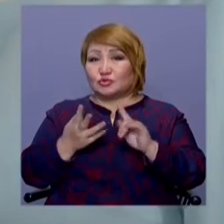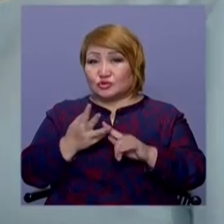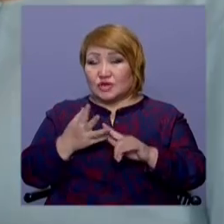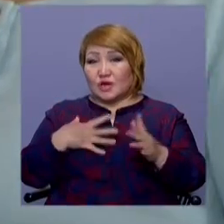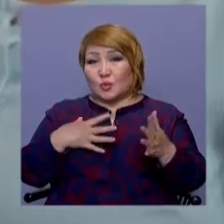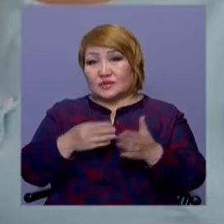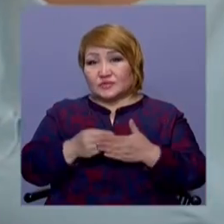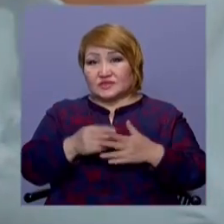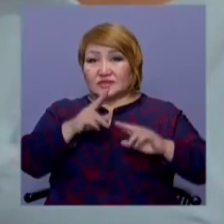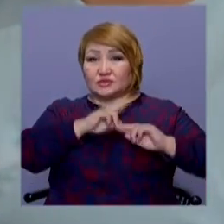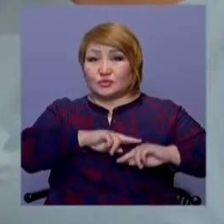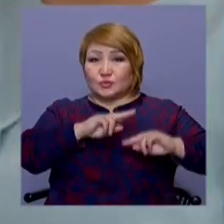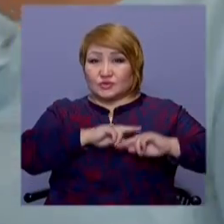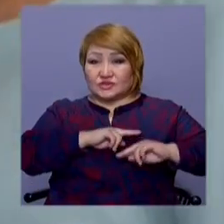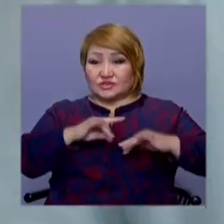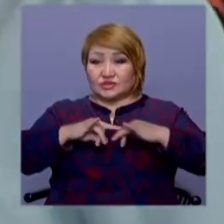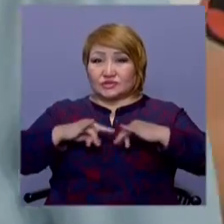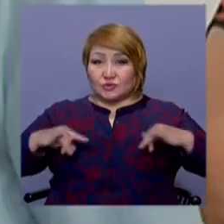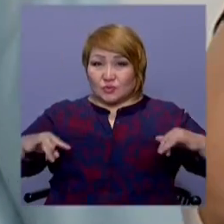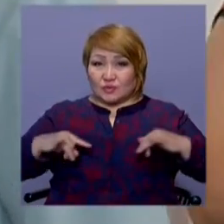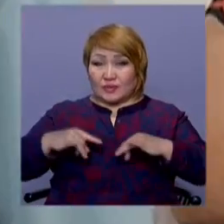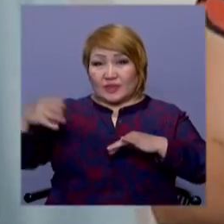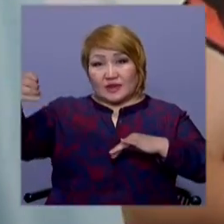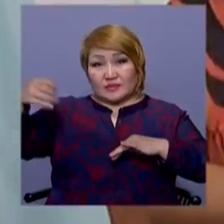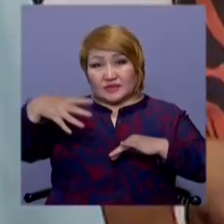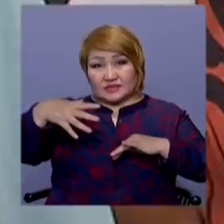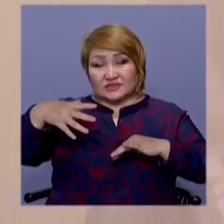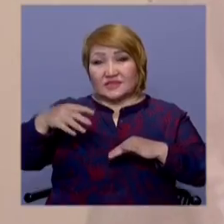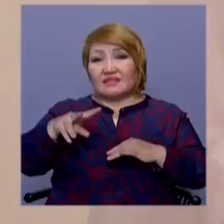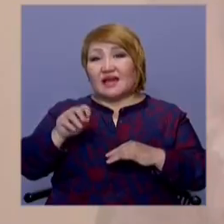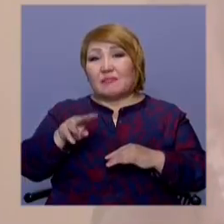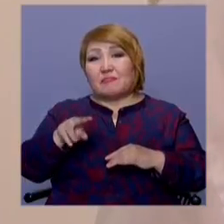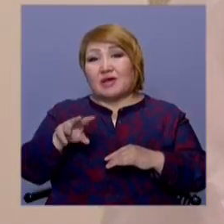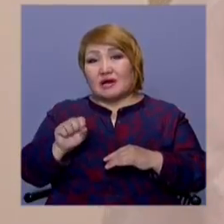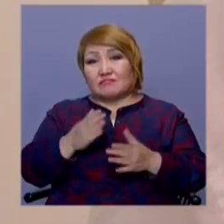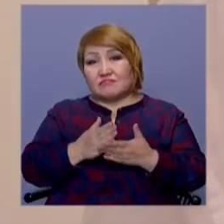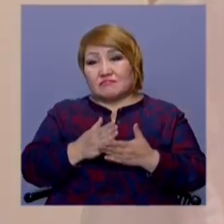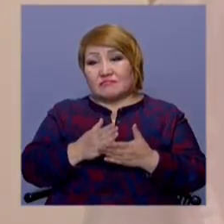жұмыс үстелі, майшамы арқасында пиросы бар сондай.